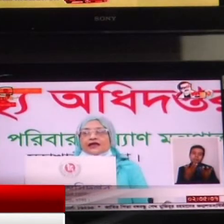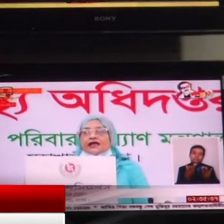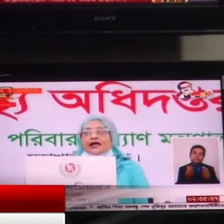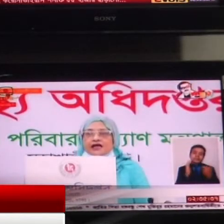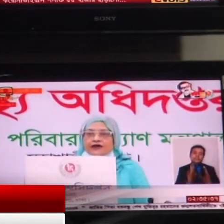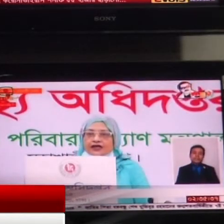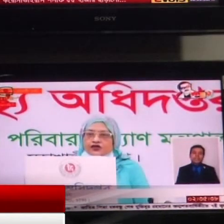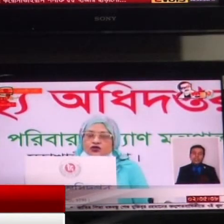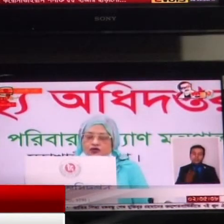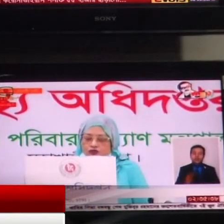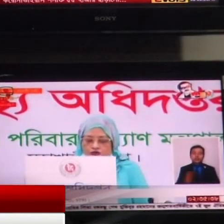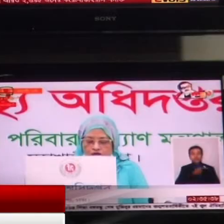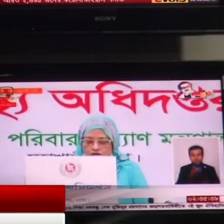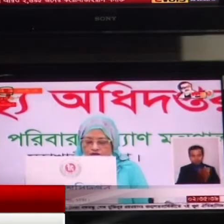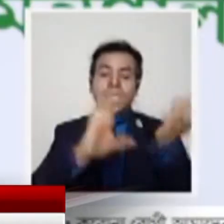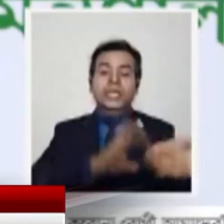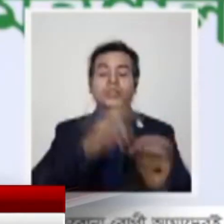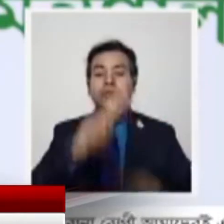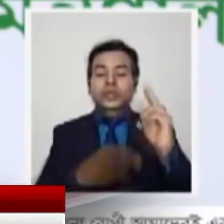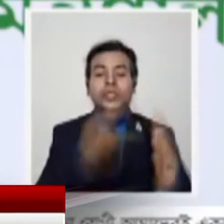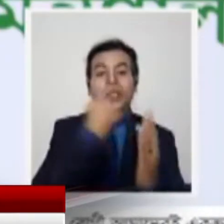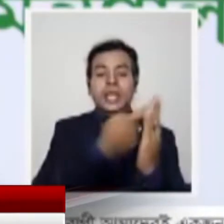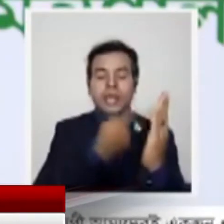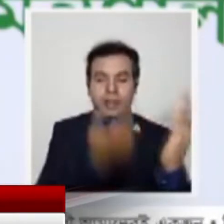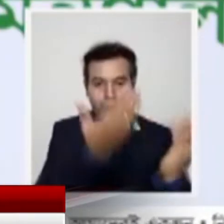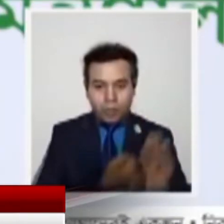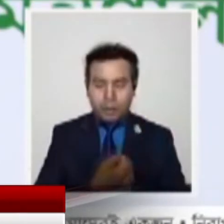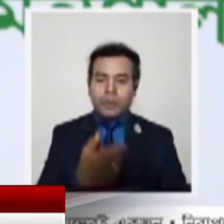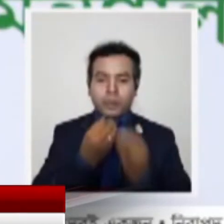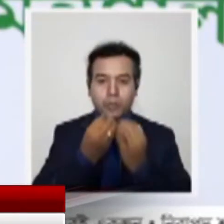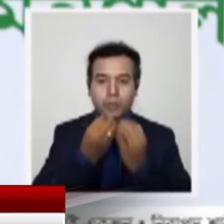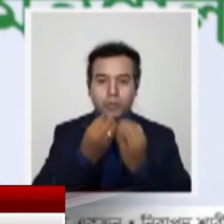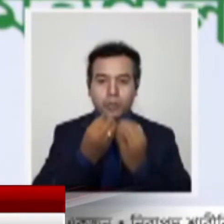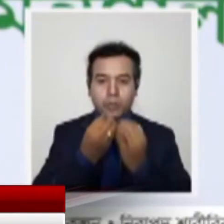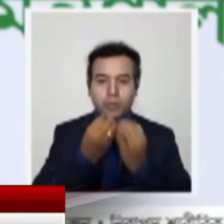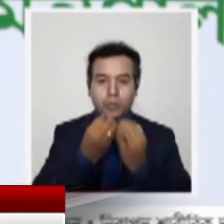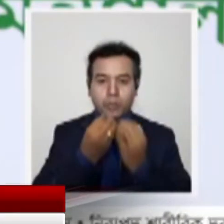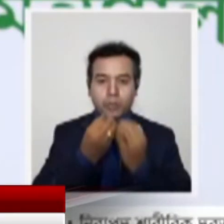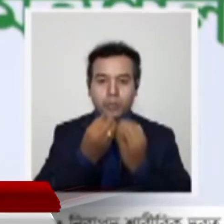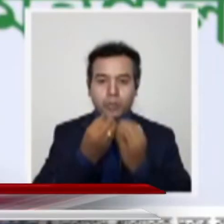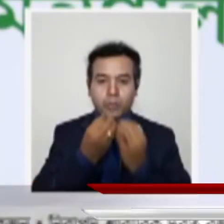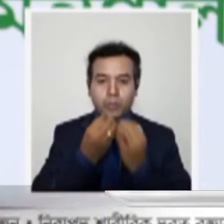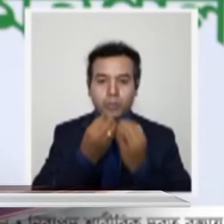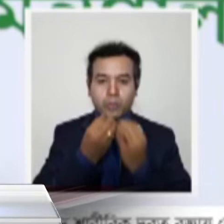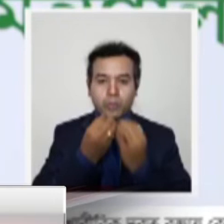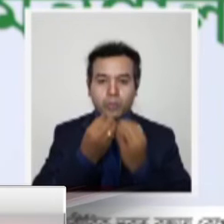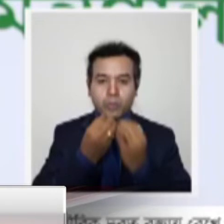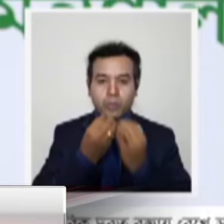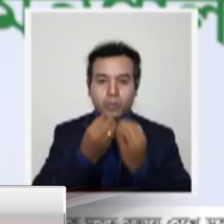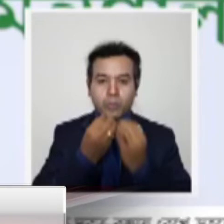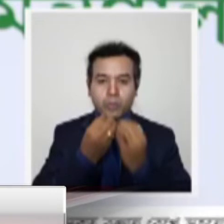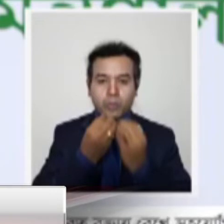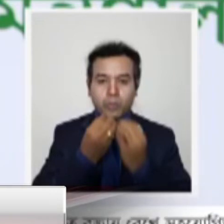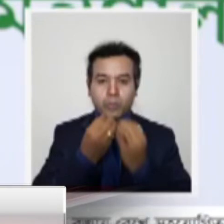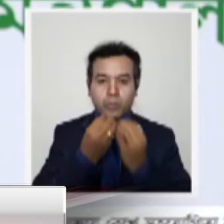করেন অধ্যাপক ডাক্তার নাসিমা সুলতানা। বিশ্ব স্বাস্থ্য সংস্থার পরামর্শক বলেছেন যে আমরা একজন মাস্ক ব্যবহার করলে